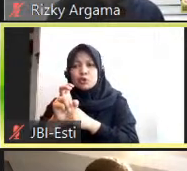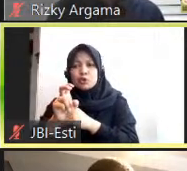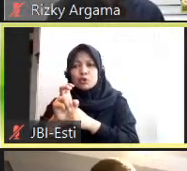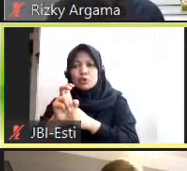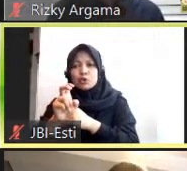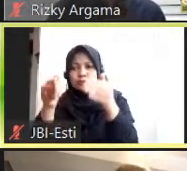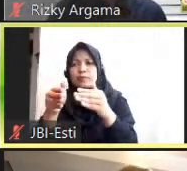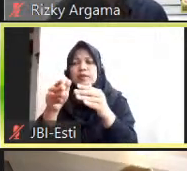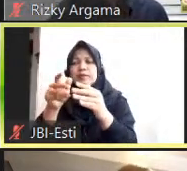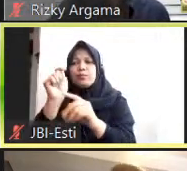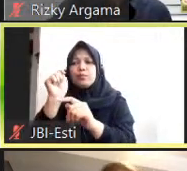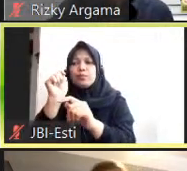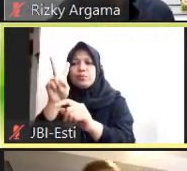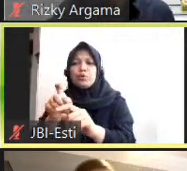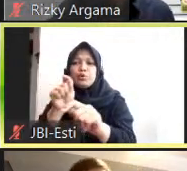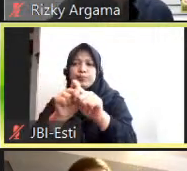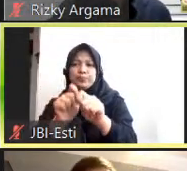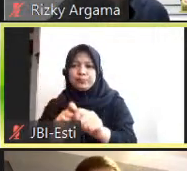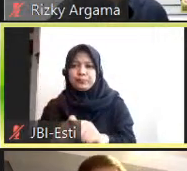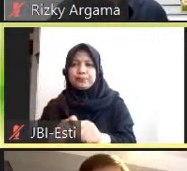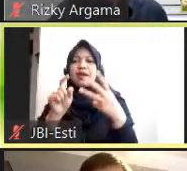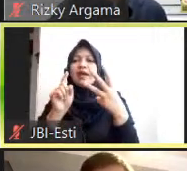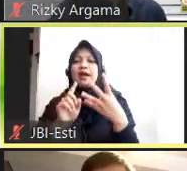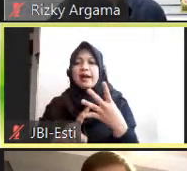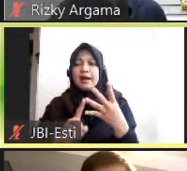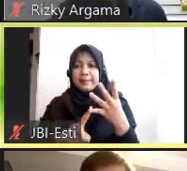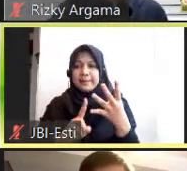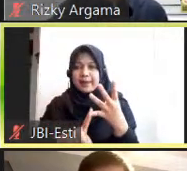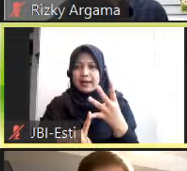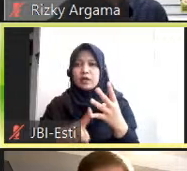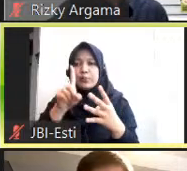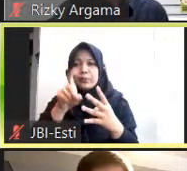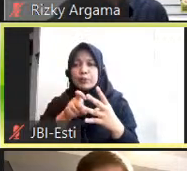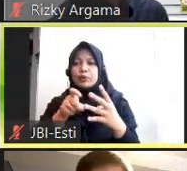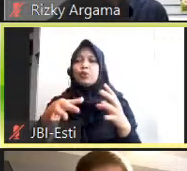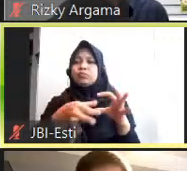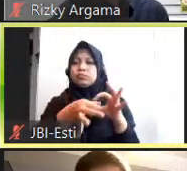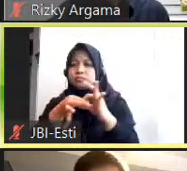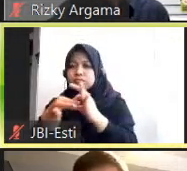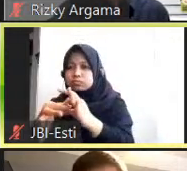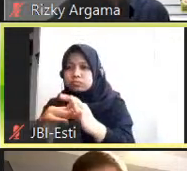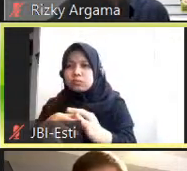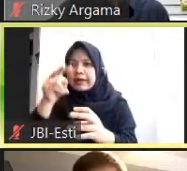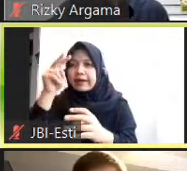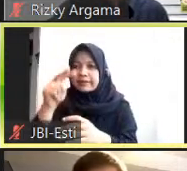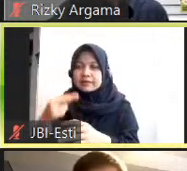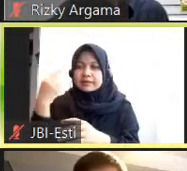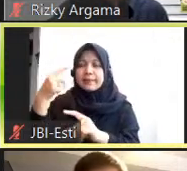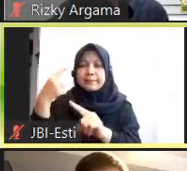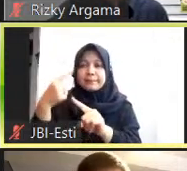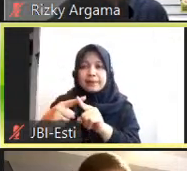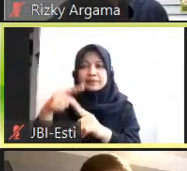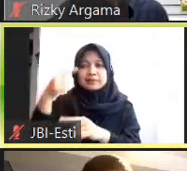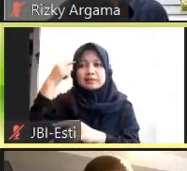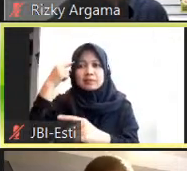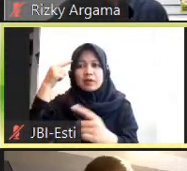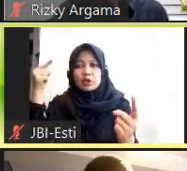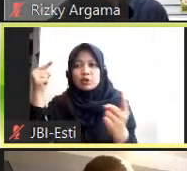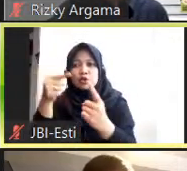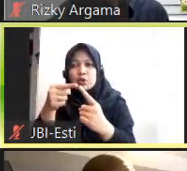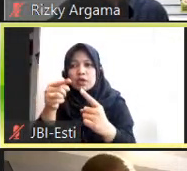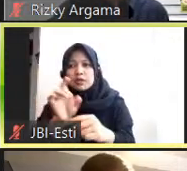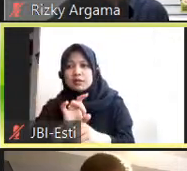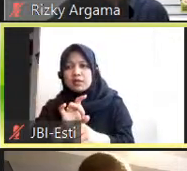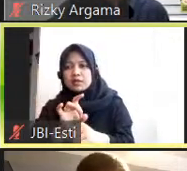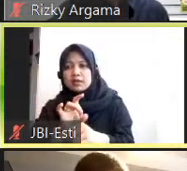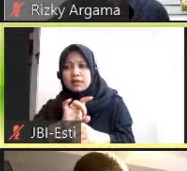Kemudian yang keempat, ya perlu konsolidasi, refleksi, dan reorientasi bagi organisasi masyarakat sipil agar terus relevan dan